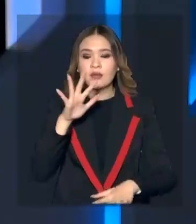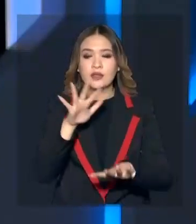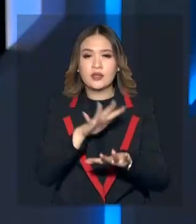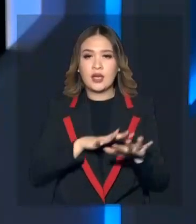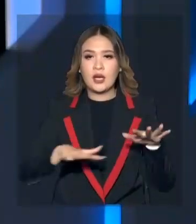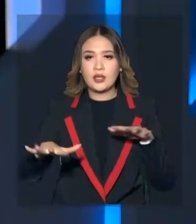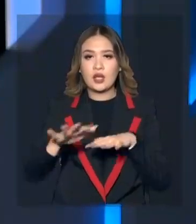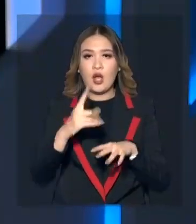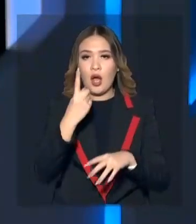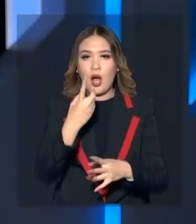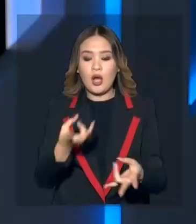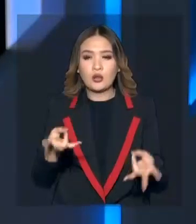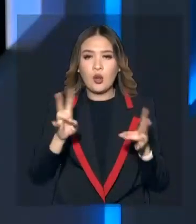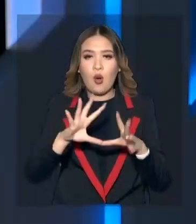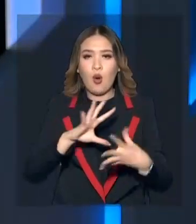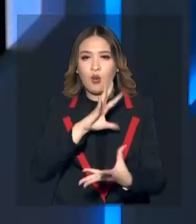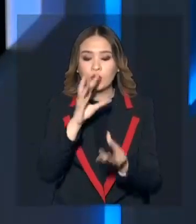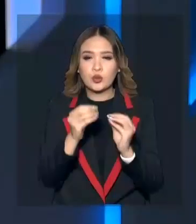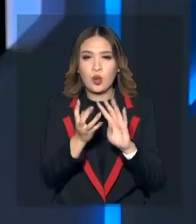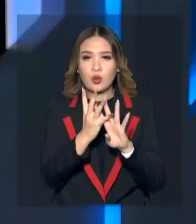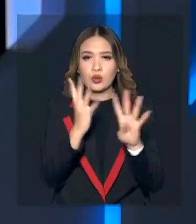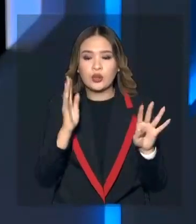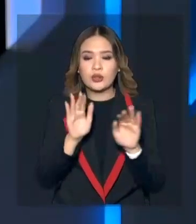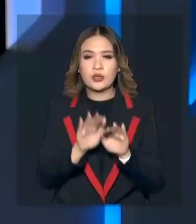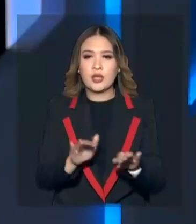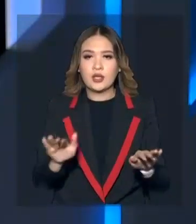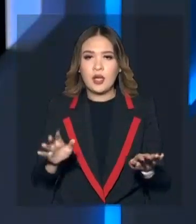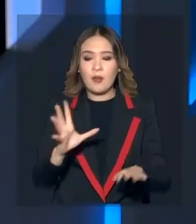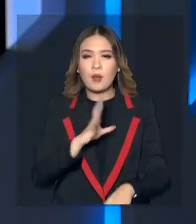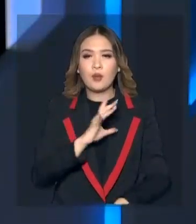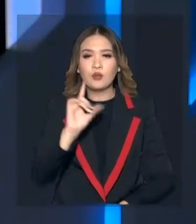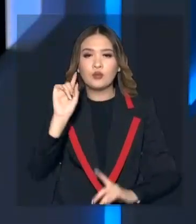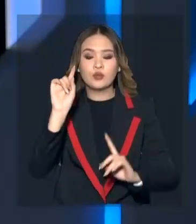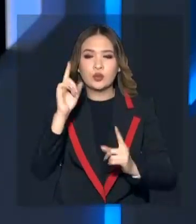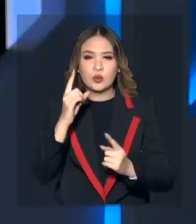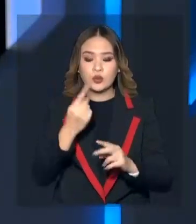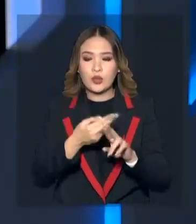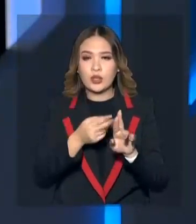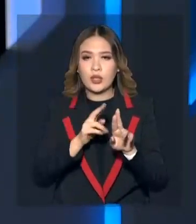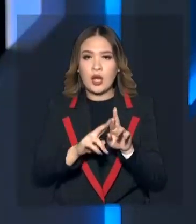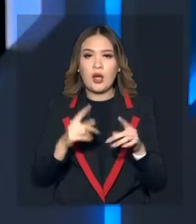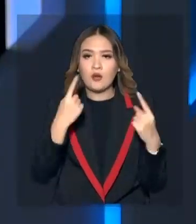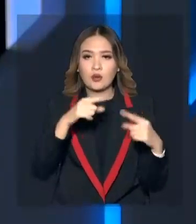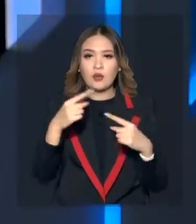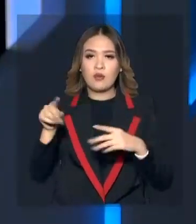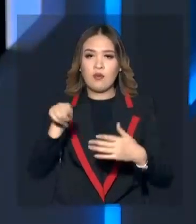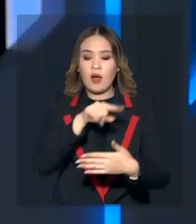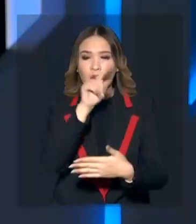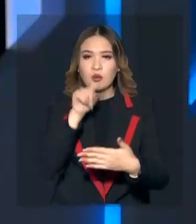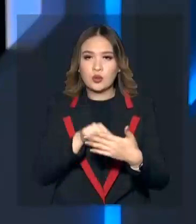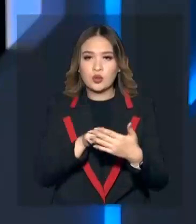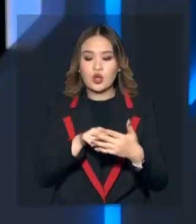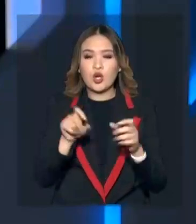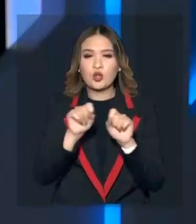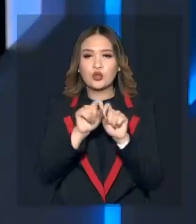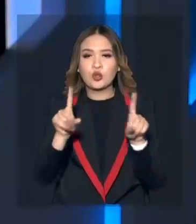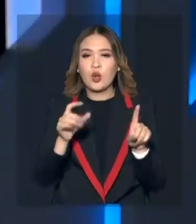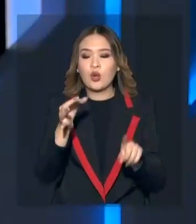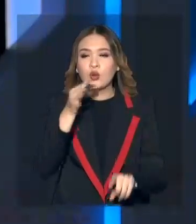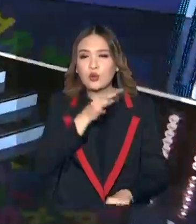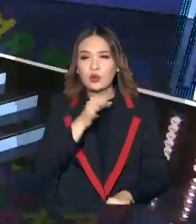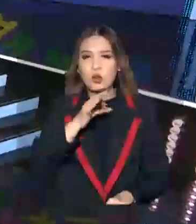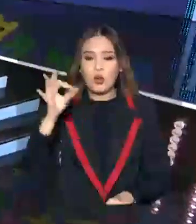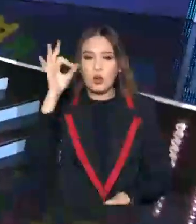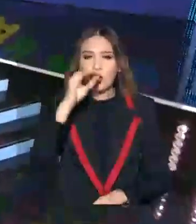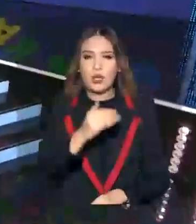оставят лишь одну общую очередь в детские сады. К чему это приведет, а также другие вопросы в сфере дошкольного образования